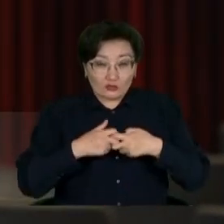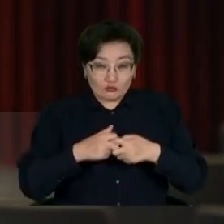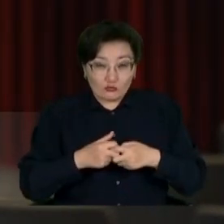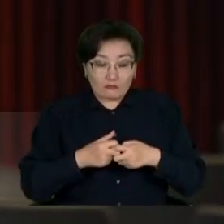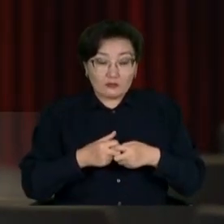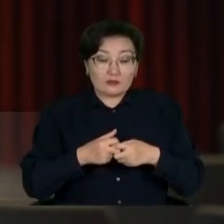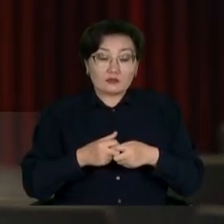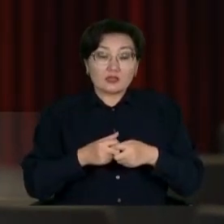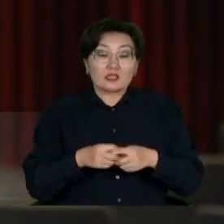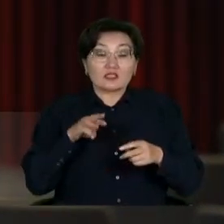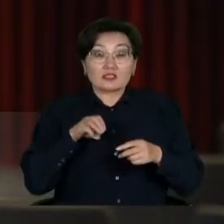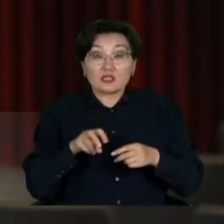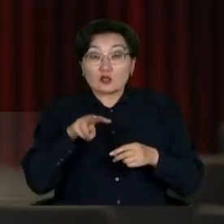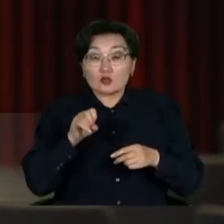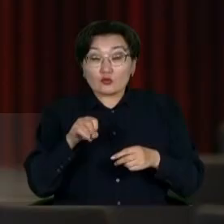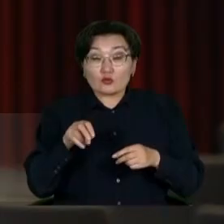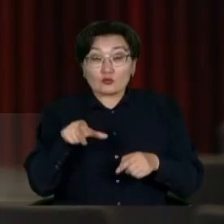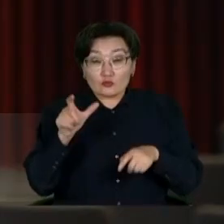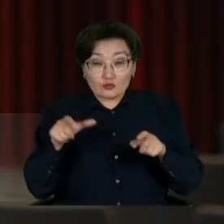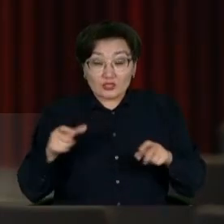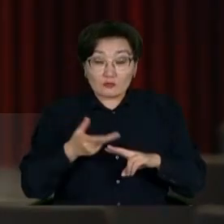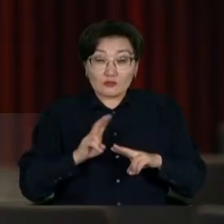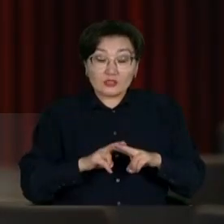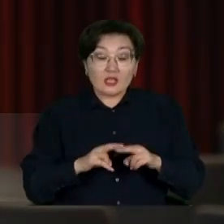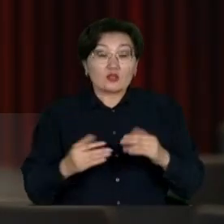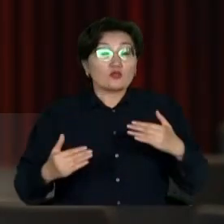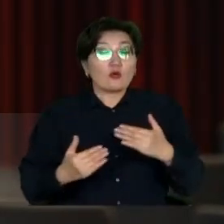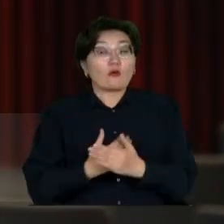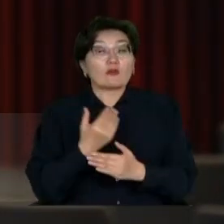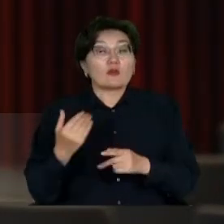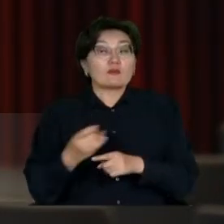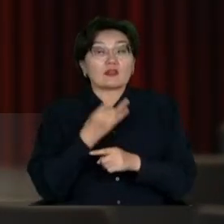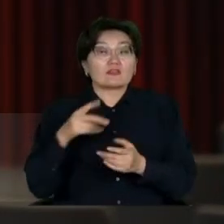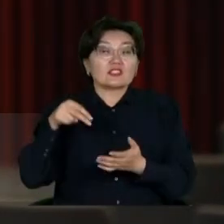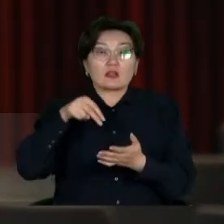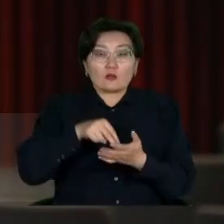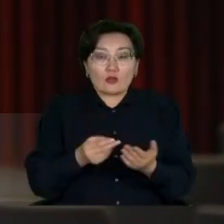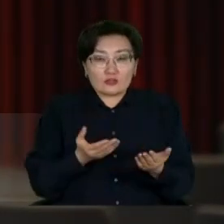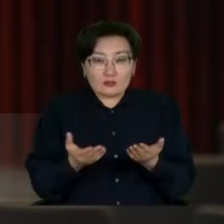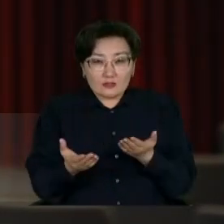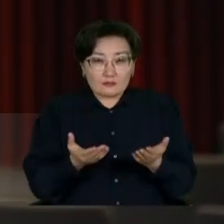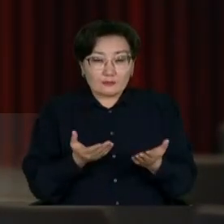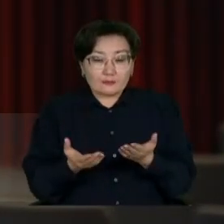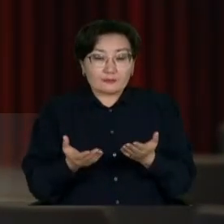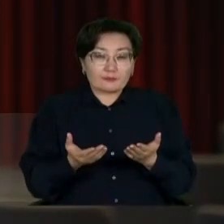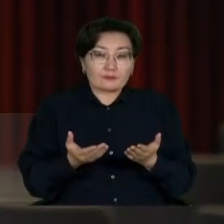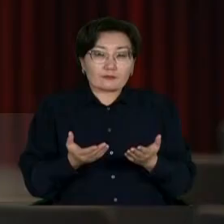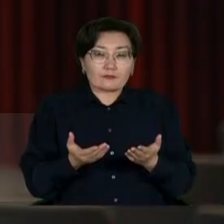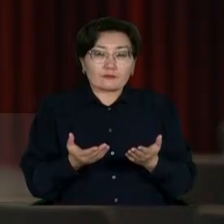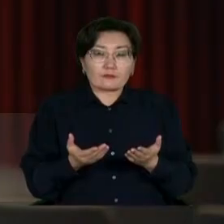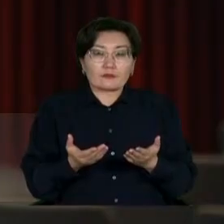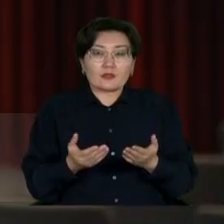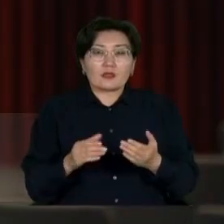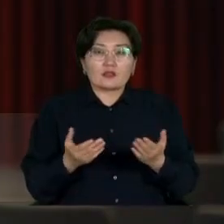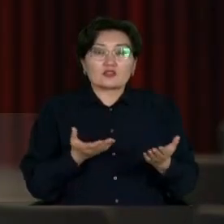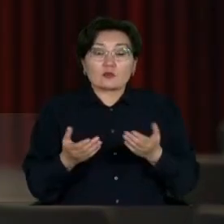как те люди, которые условно новички, давайте говорить условно за горнолыжный спорт